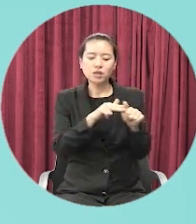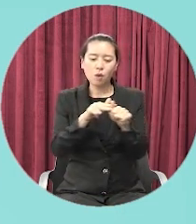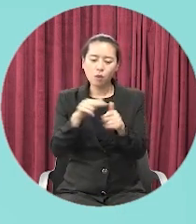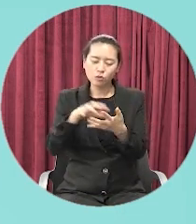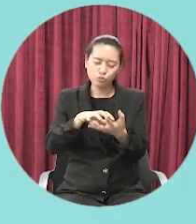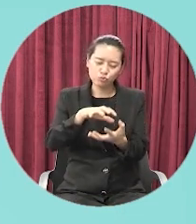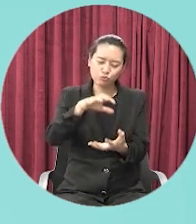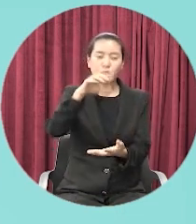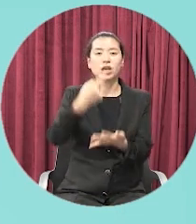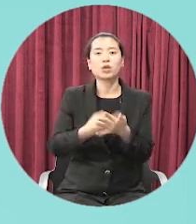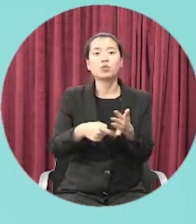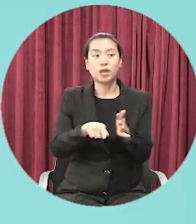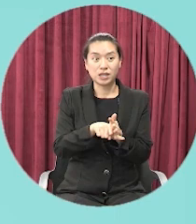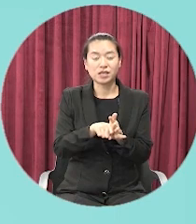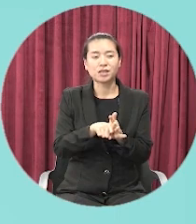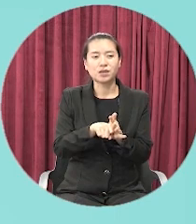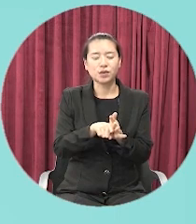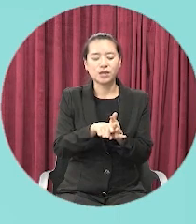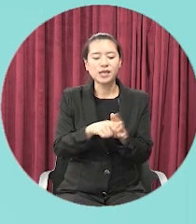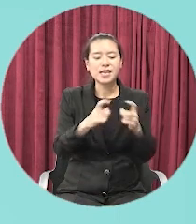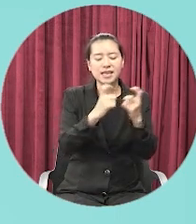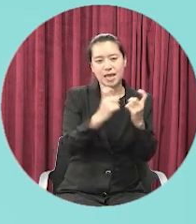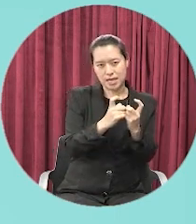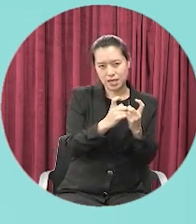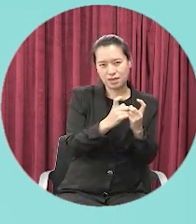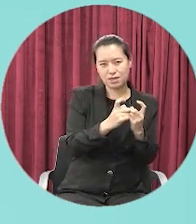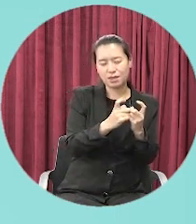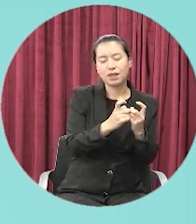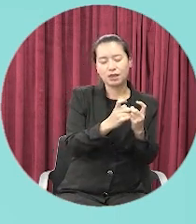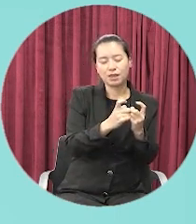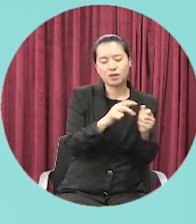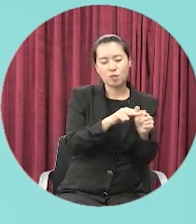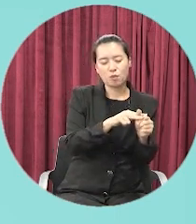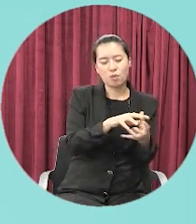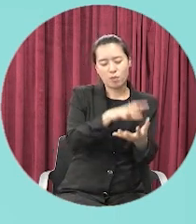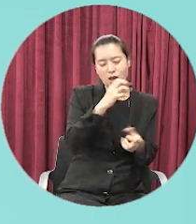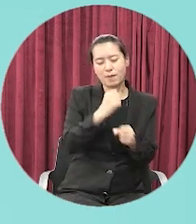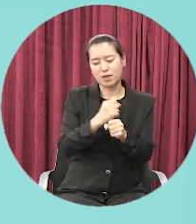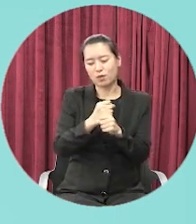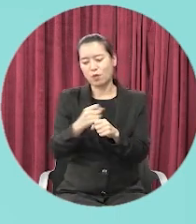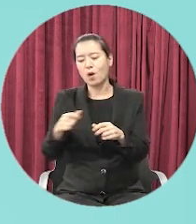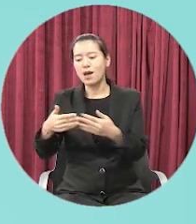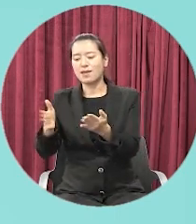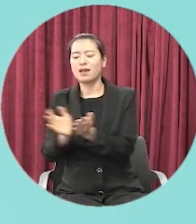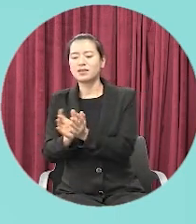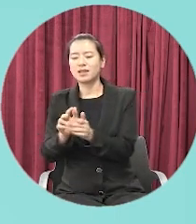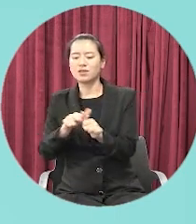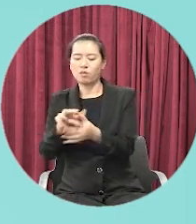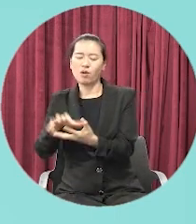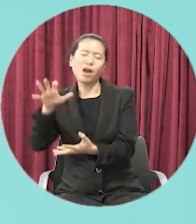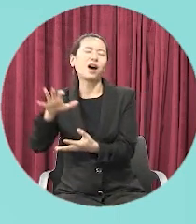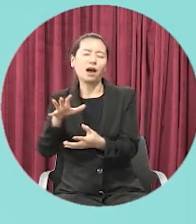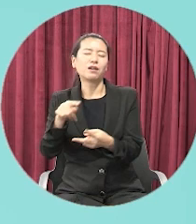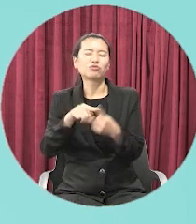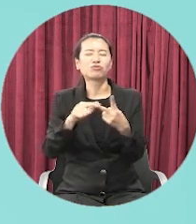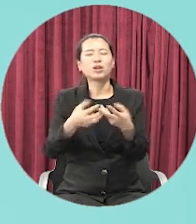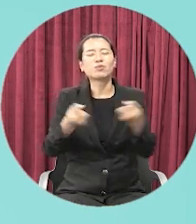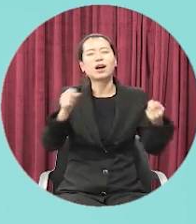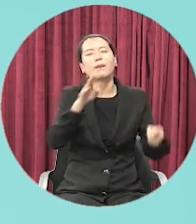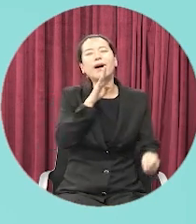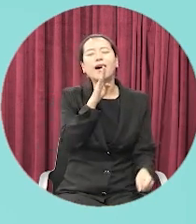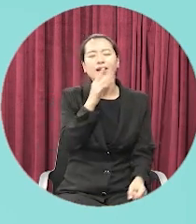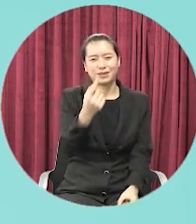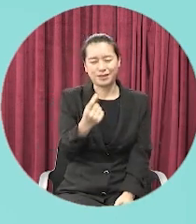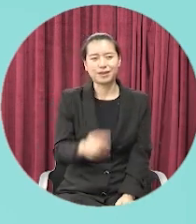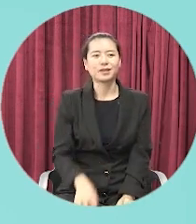이러한 것들이 즉 탄다는 개인 단위로 이루어져야 되구요 그리고 아까 또 이제 그런 부분에 대해서 조금 같이 생각을